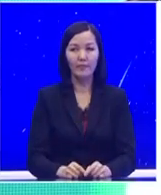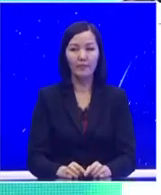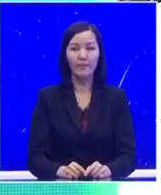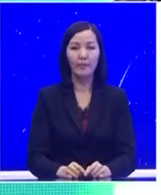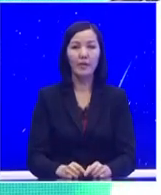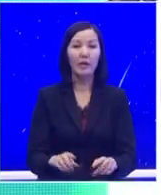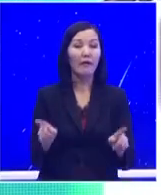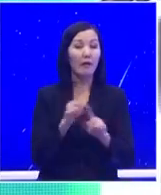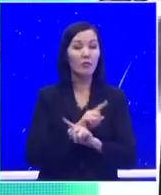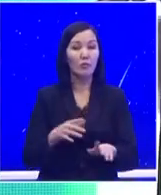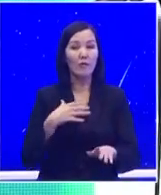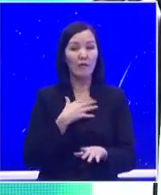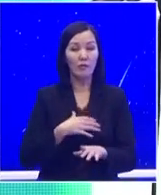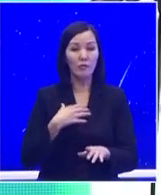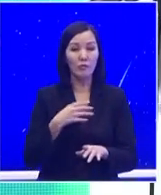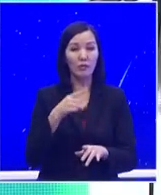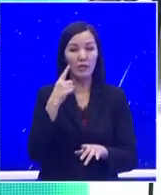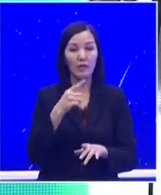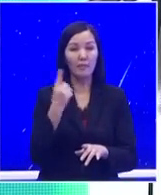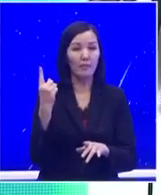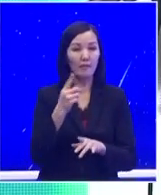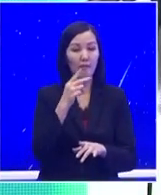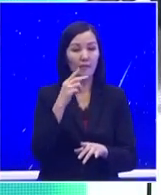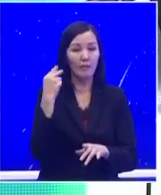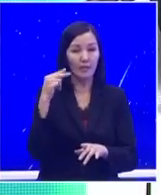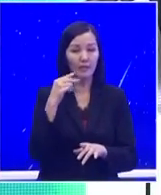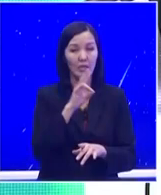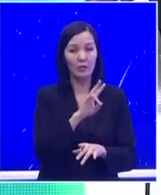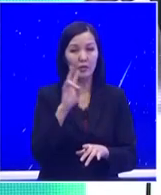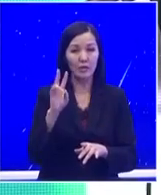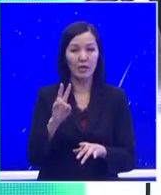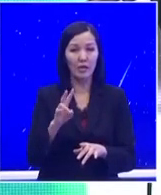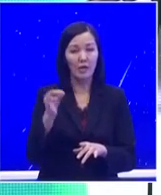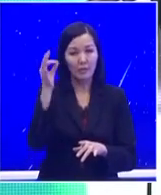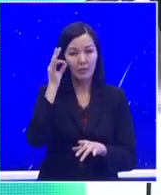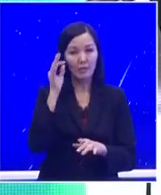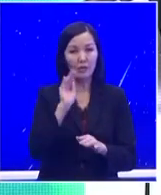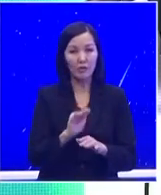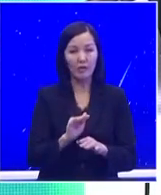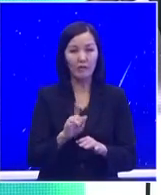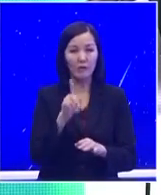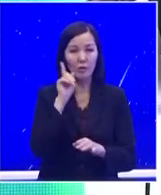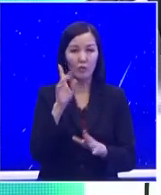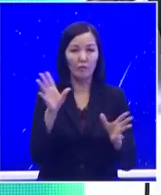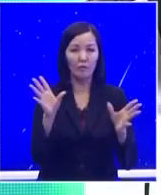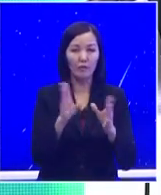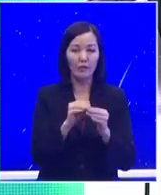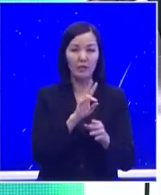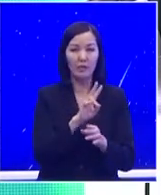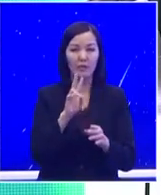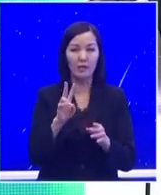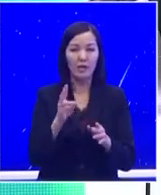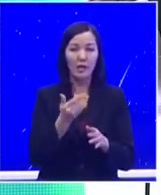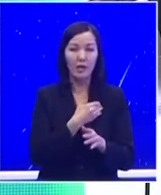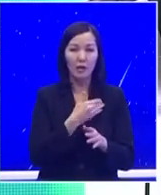Я особо волнуюсь, когда говорю о первом президенте страны. Вспоминая детство, юность, проведенную вместе с Назарбаевым, я